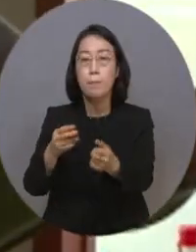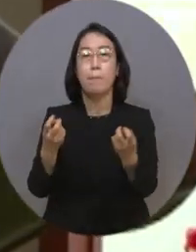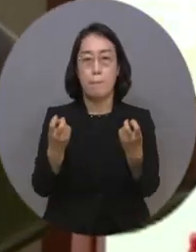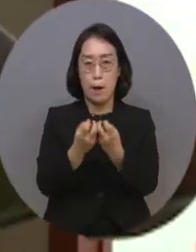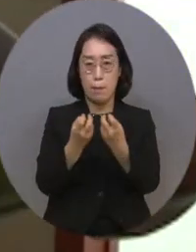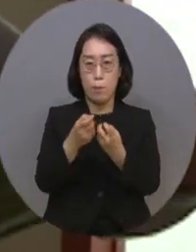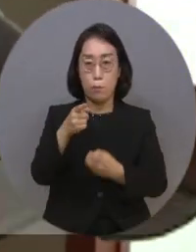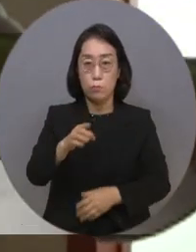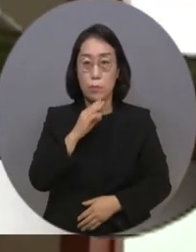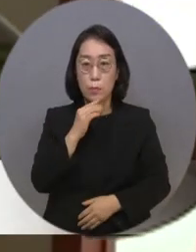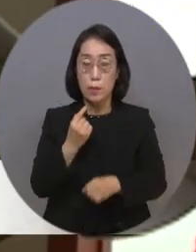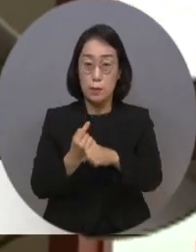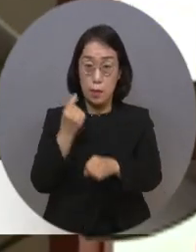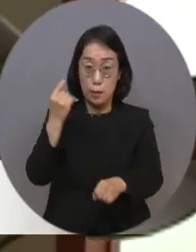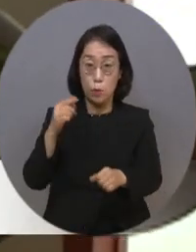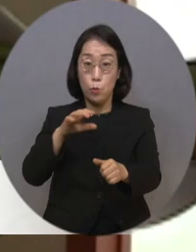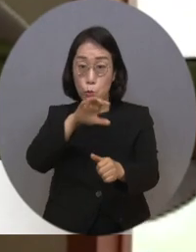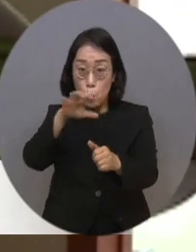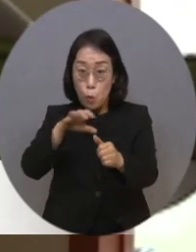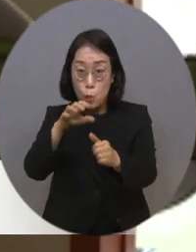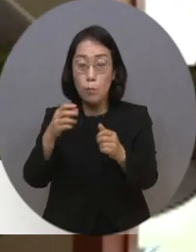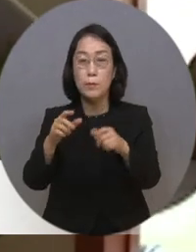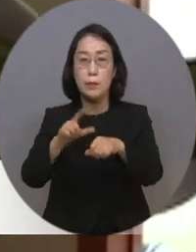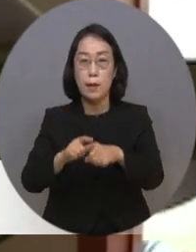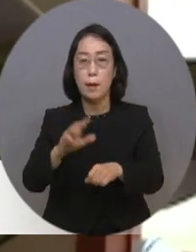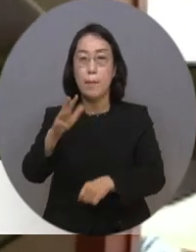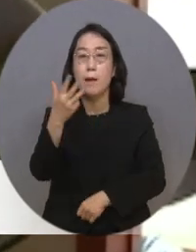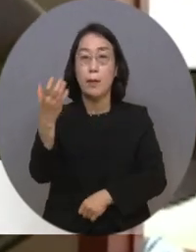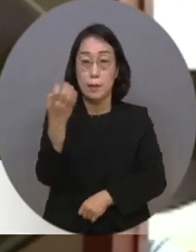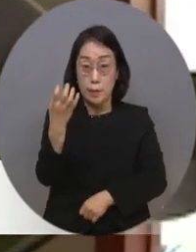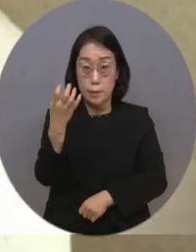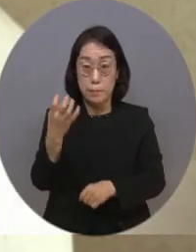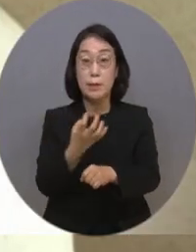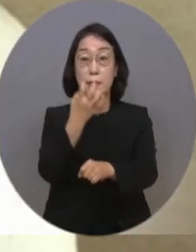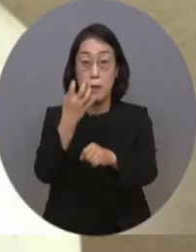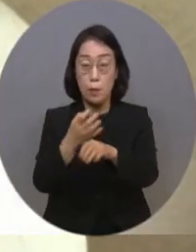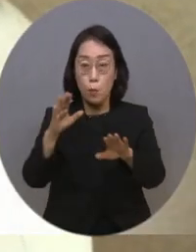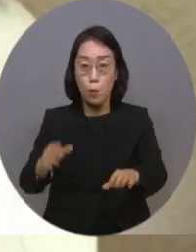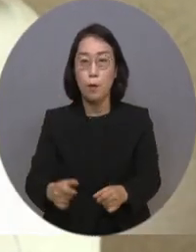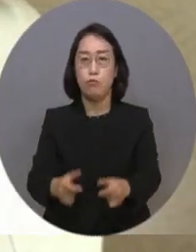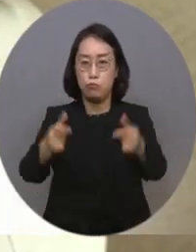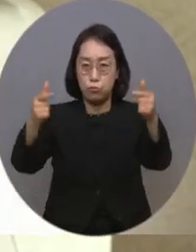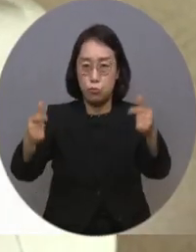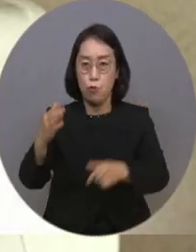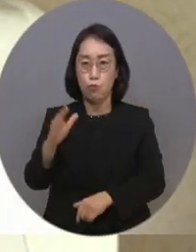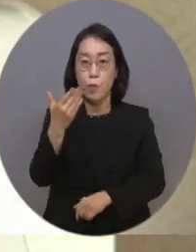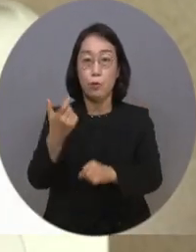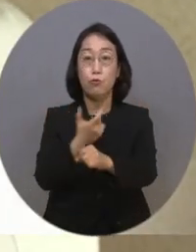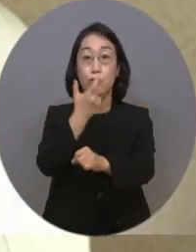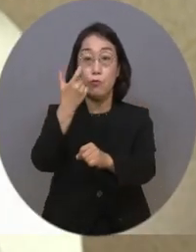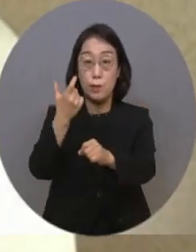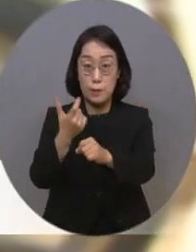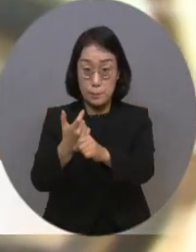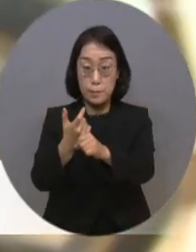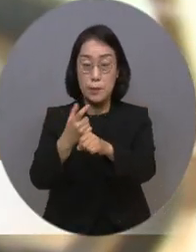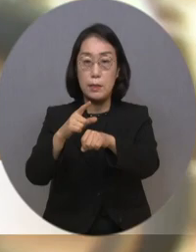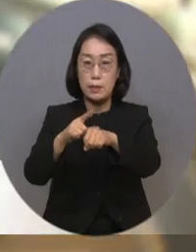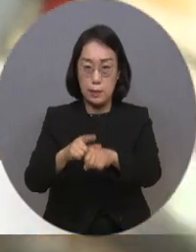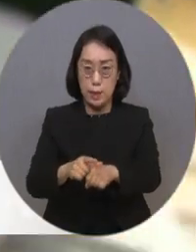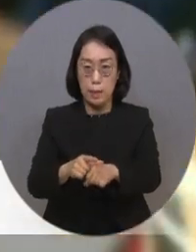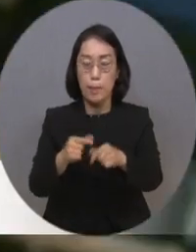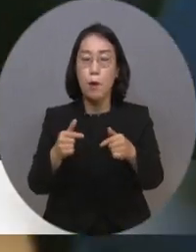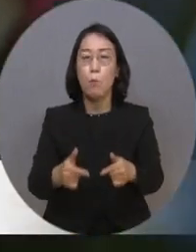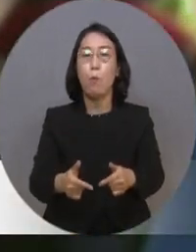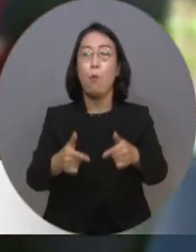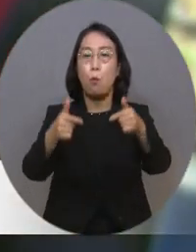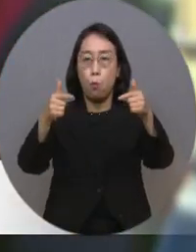서비스로 지난해 연간 돌봄 시간은 840시간이었지만 올해는 중증 장애아동 8000명에 대해